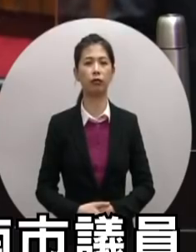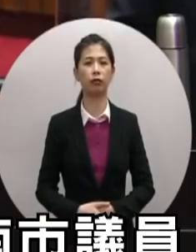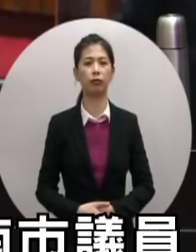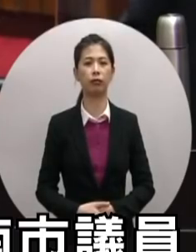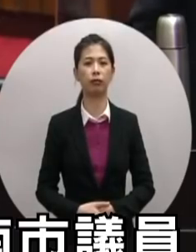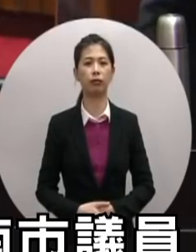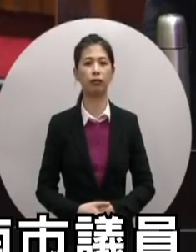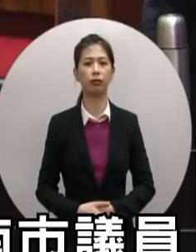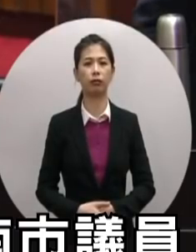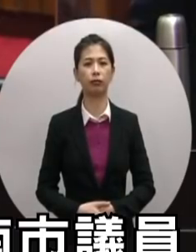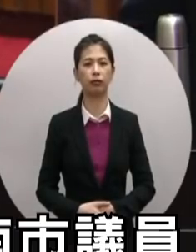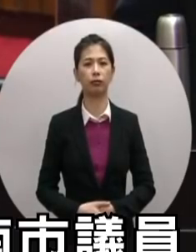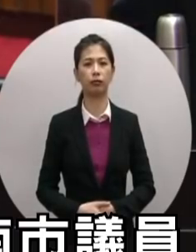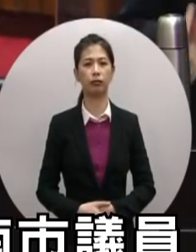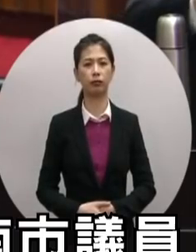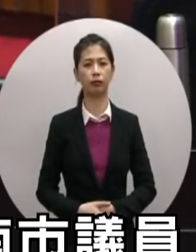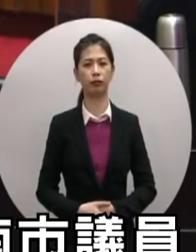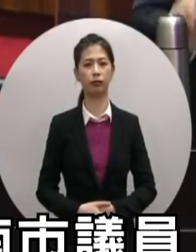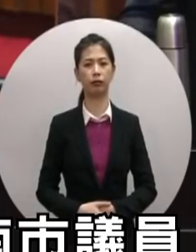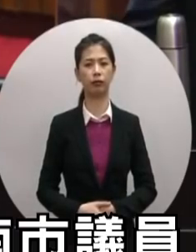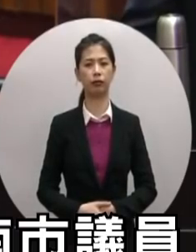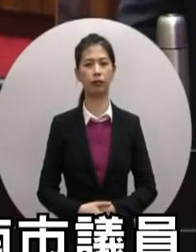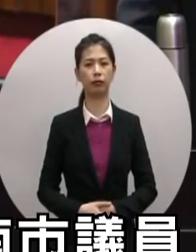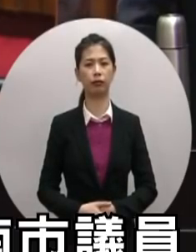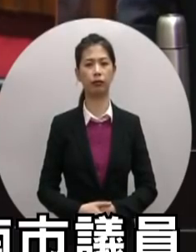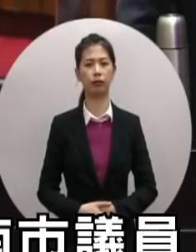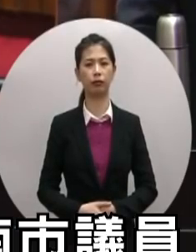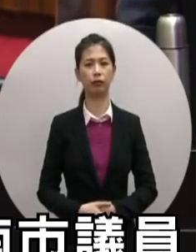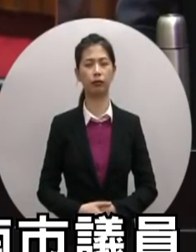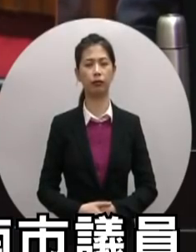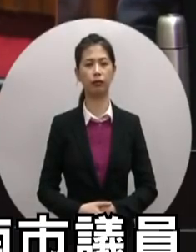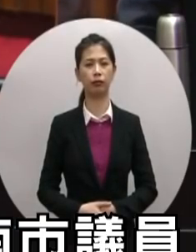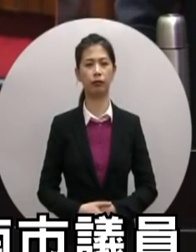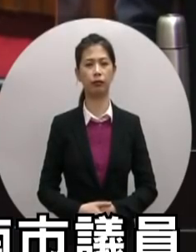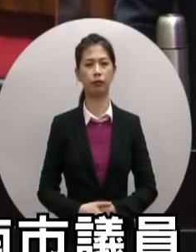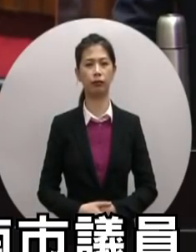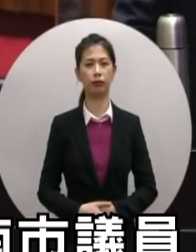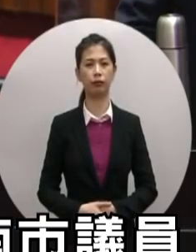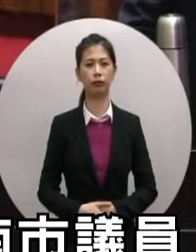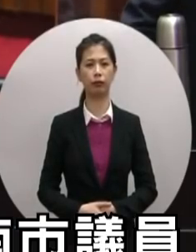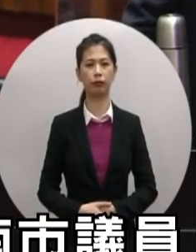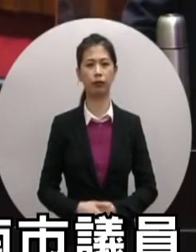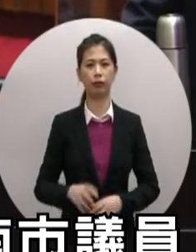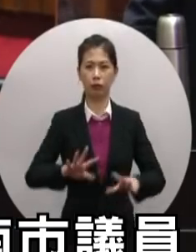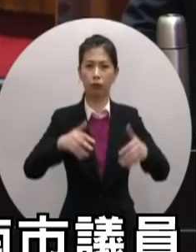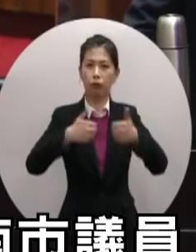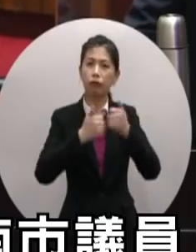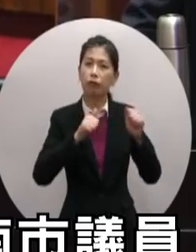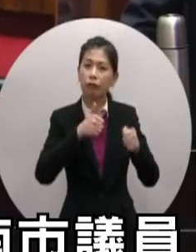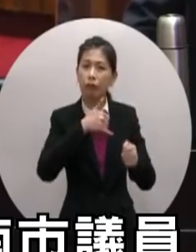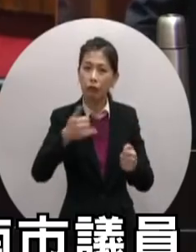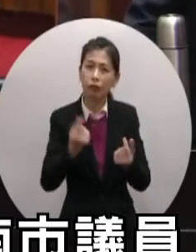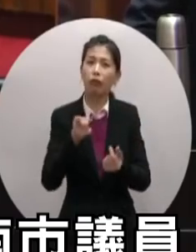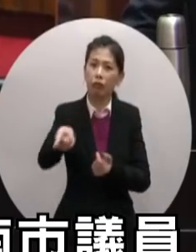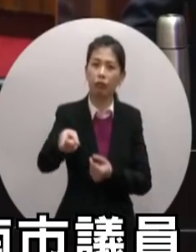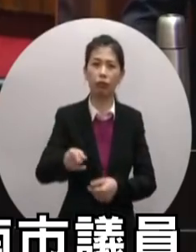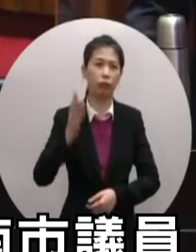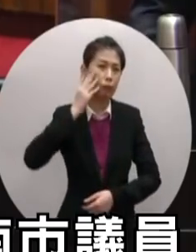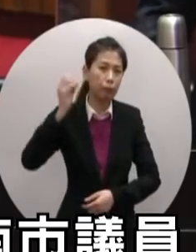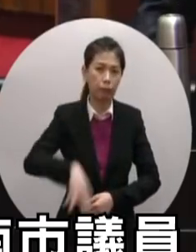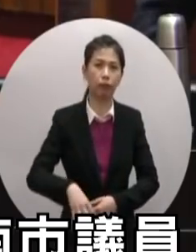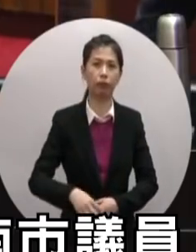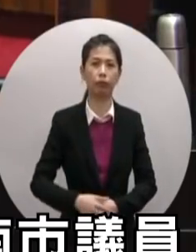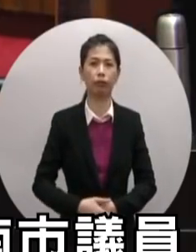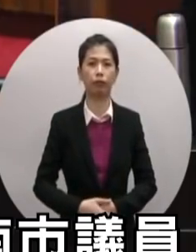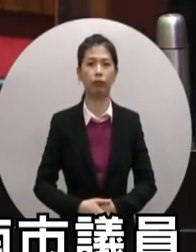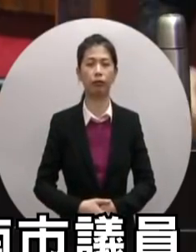成我们台湾会面临到的问题啊。好，那我们口口声声说大家改变，春少秋啊改变，